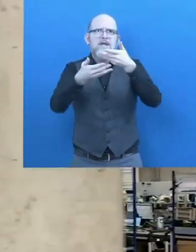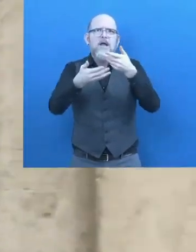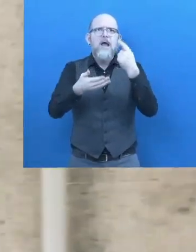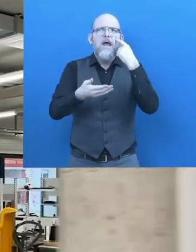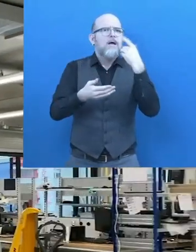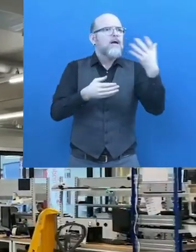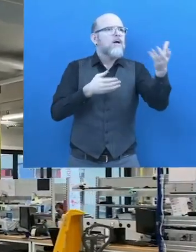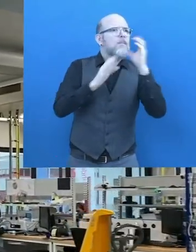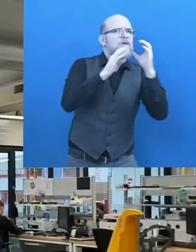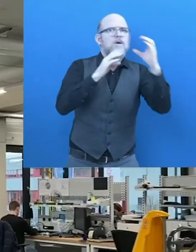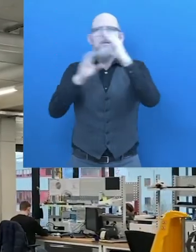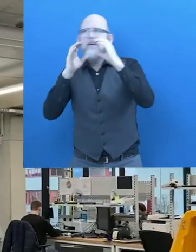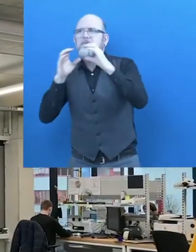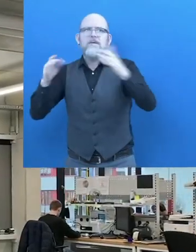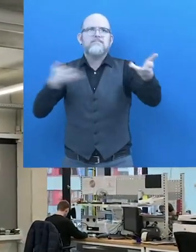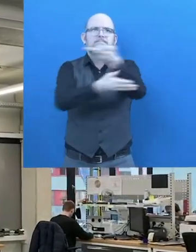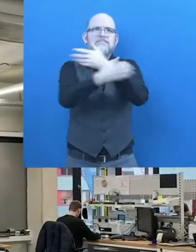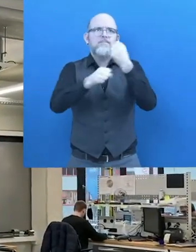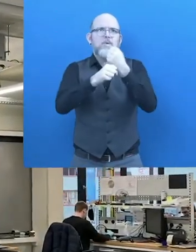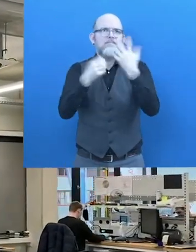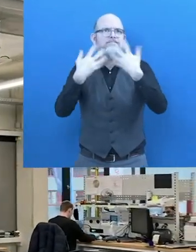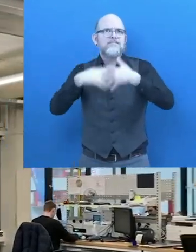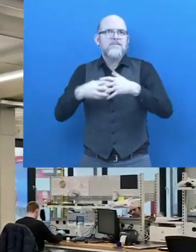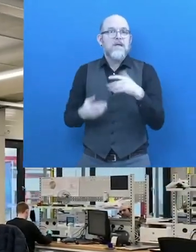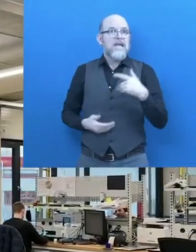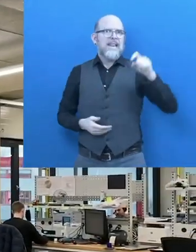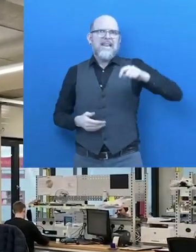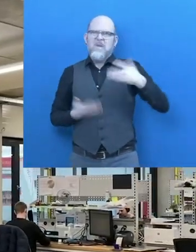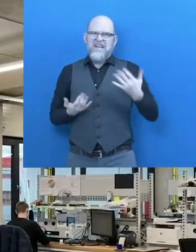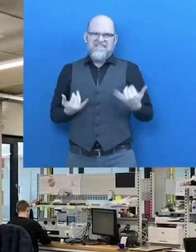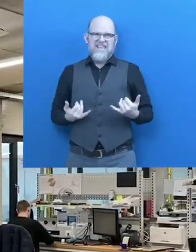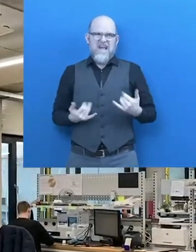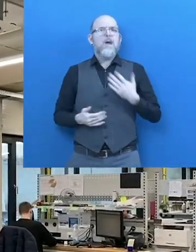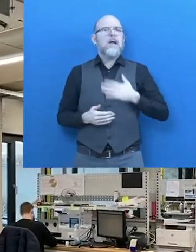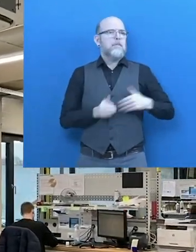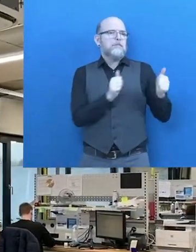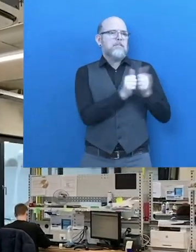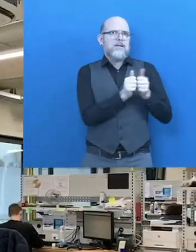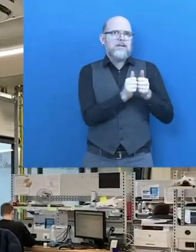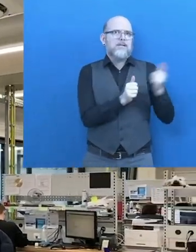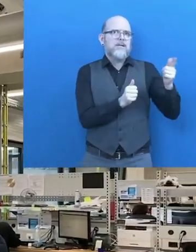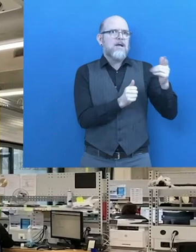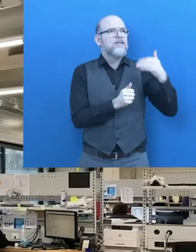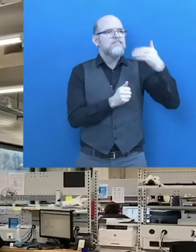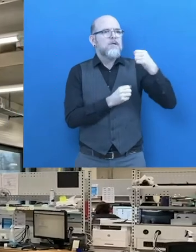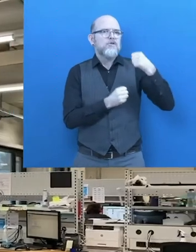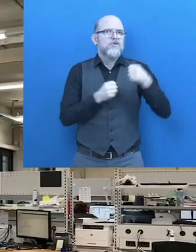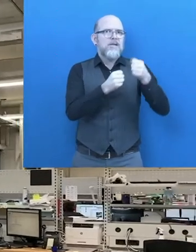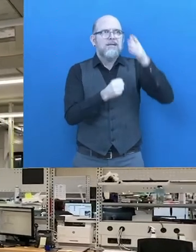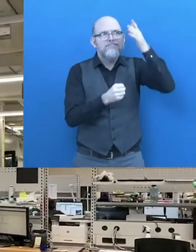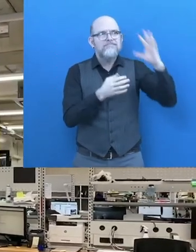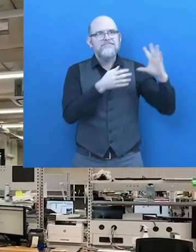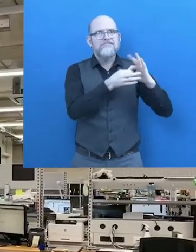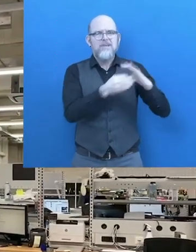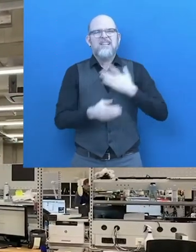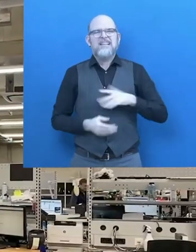und fördern eine agile, länderübergreifende Zusammenarbeit. Was wir noch benötigen, sind zusätzliche Unternehmenspartnerschaften für